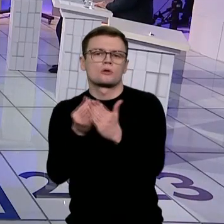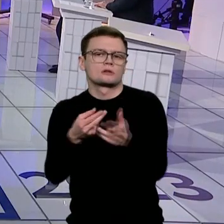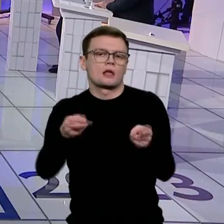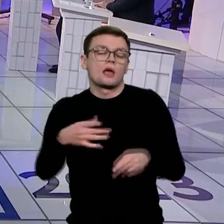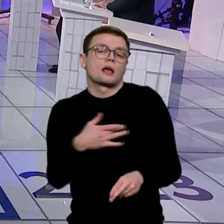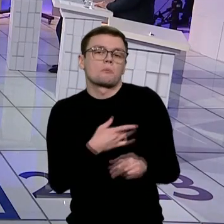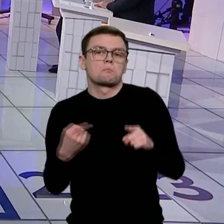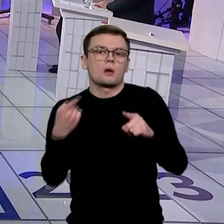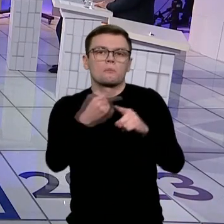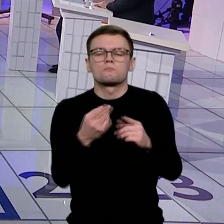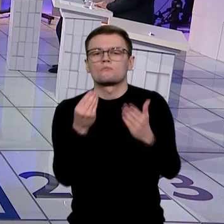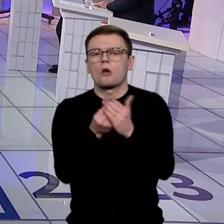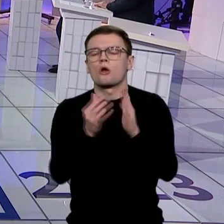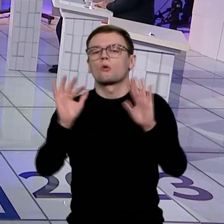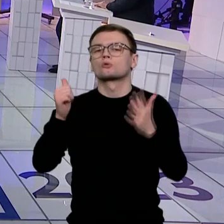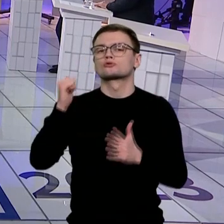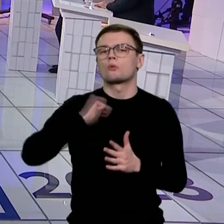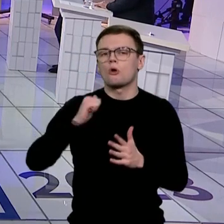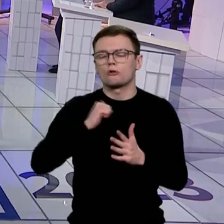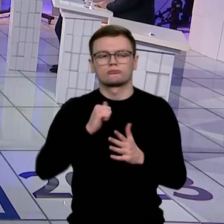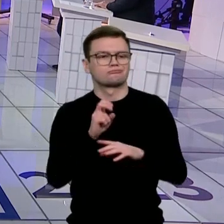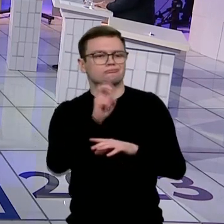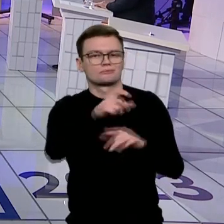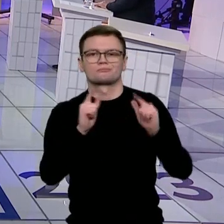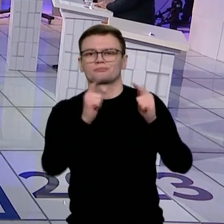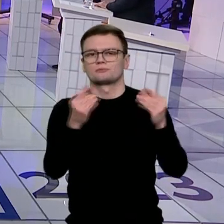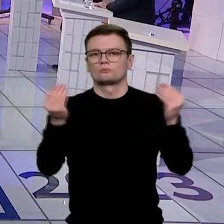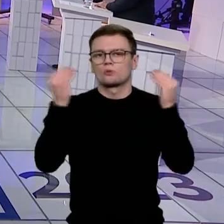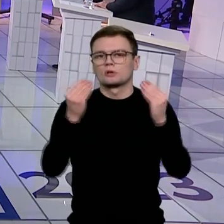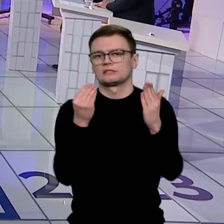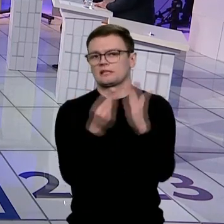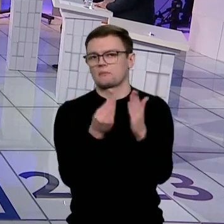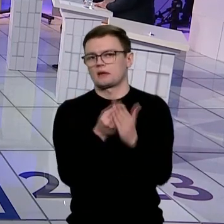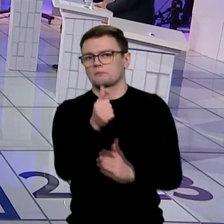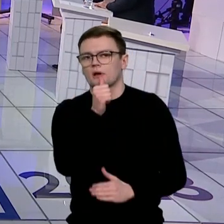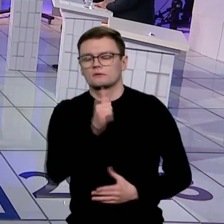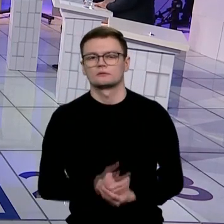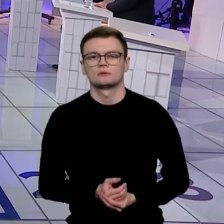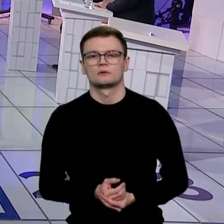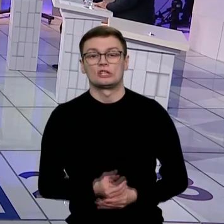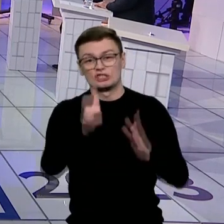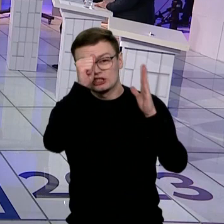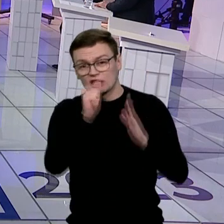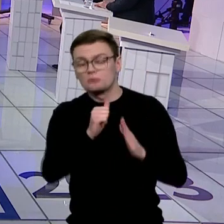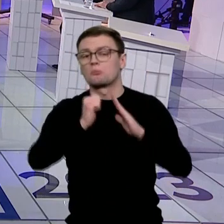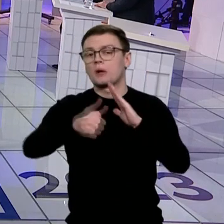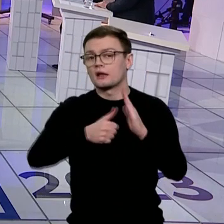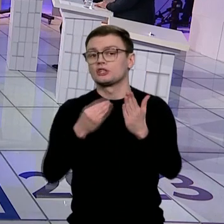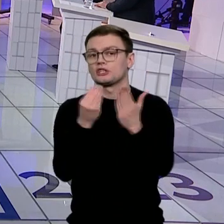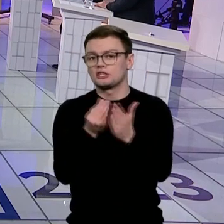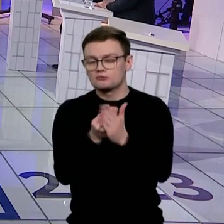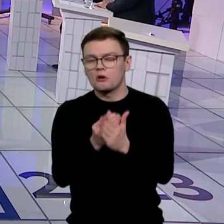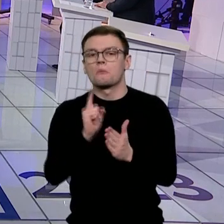eina mokytis, pavyzdžiui, jam stipendiją. Na, tarkim, tu 1,5 metų gauni nedarbo išmoką, bet jeigu tu renkiesi studijuoti